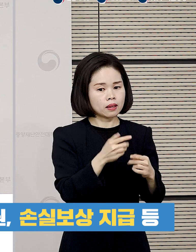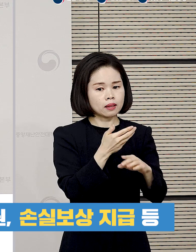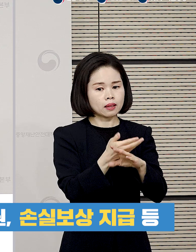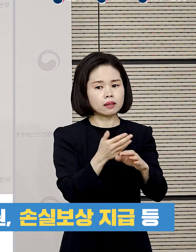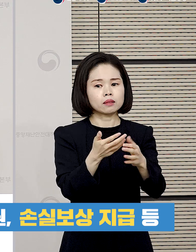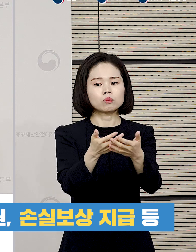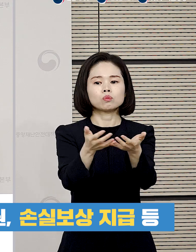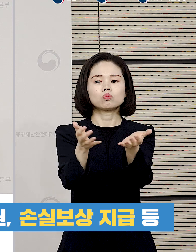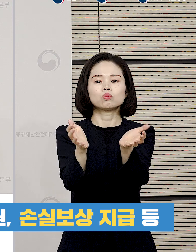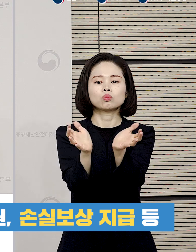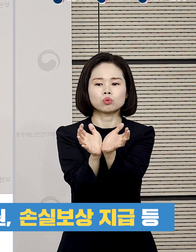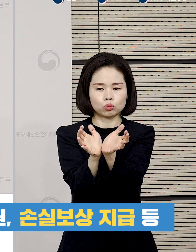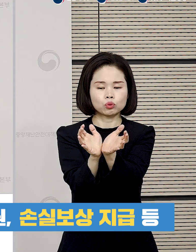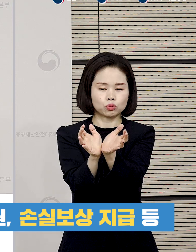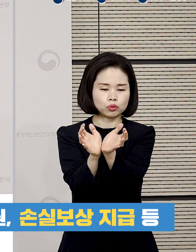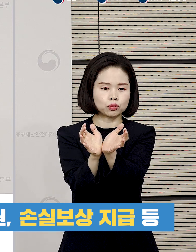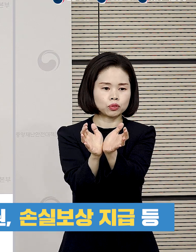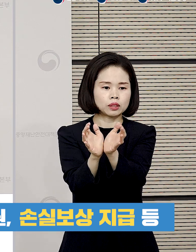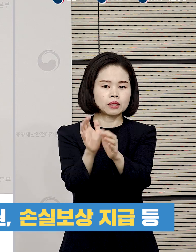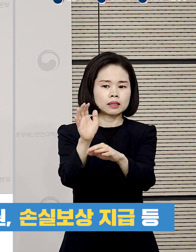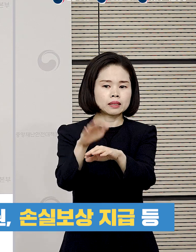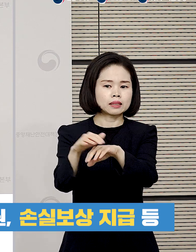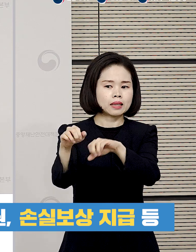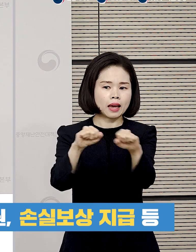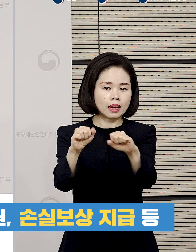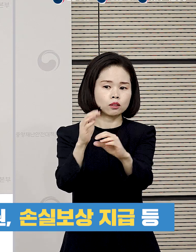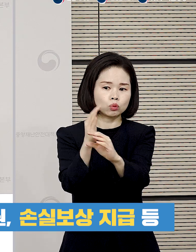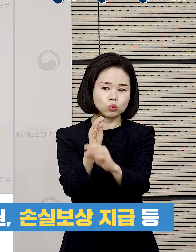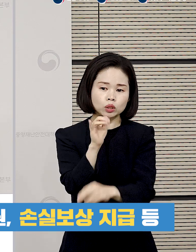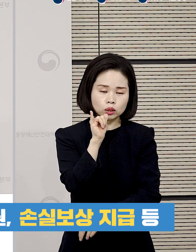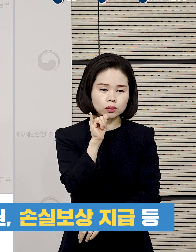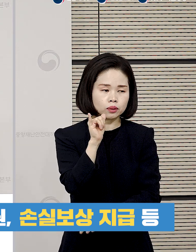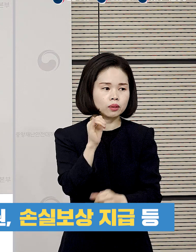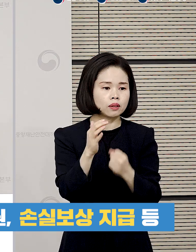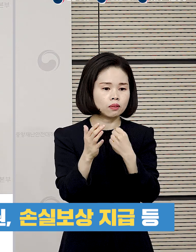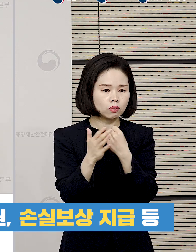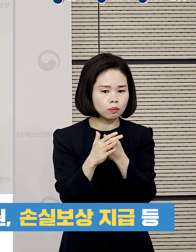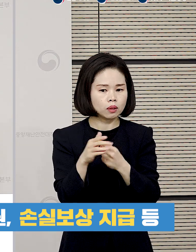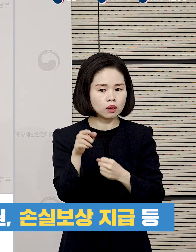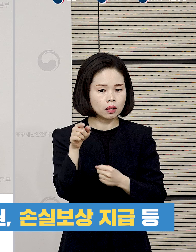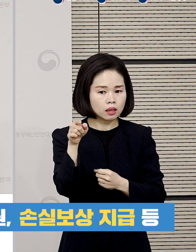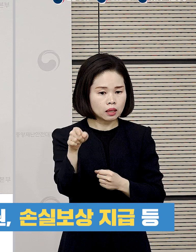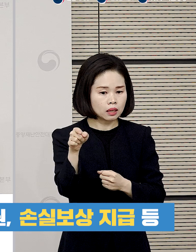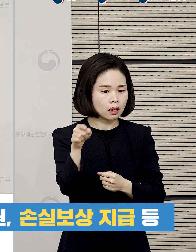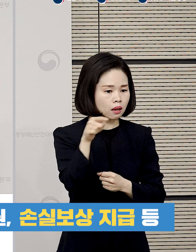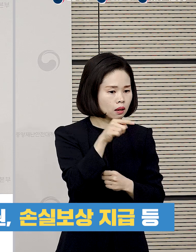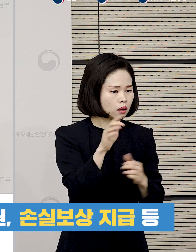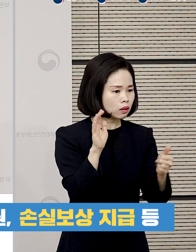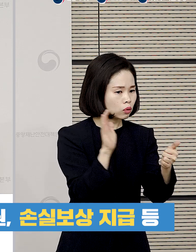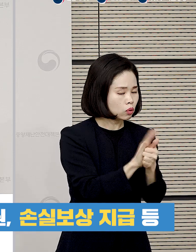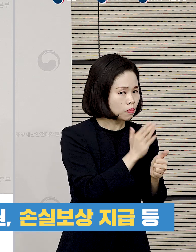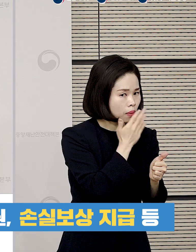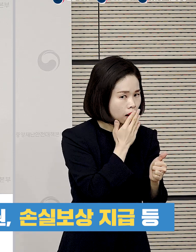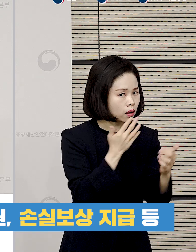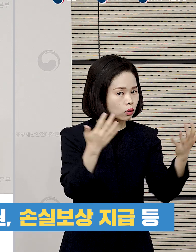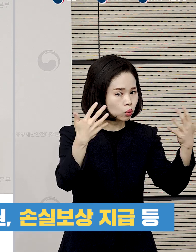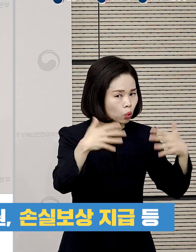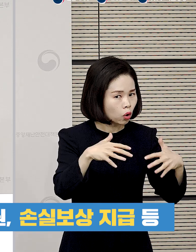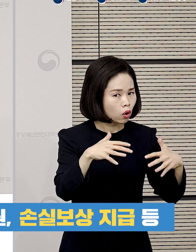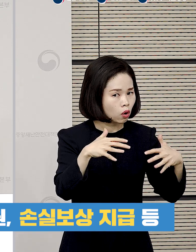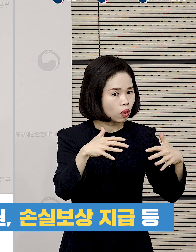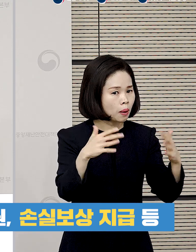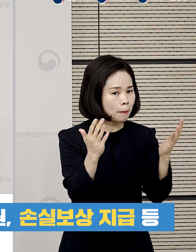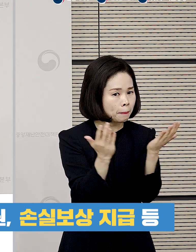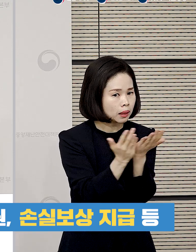안 중에서는 다른 부처에서 시행되고 있는 사업들도 상당히 있어서 어떠한